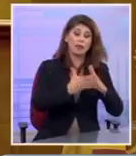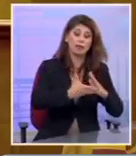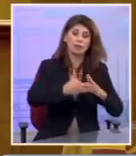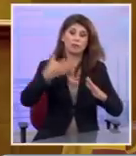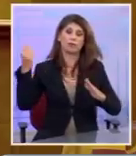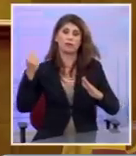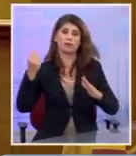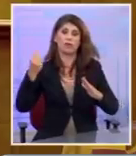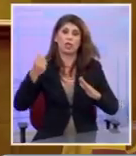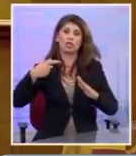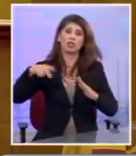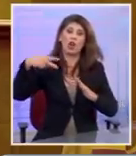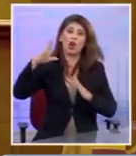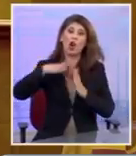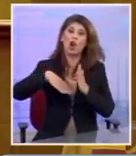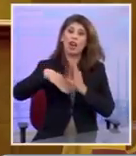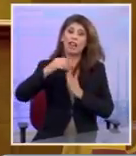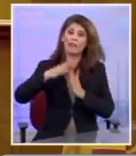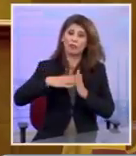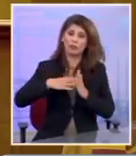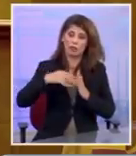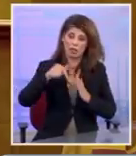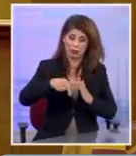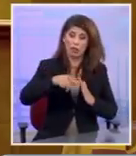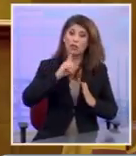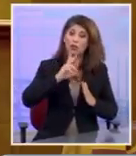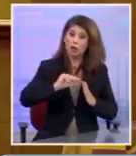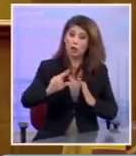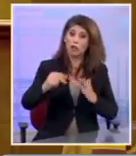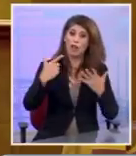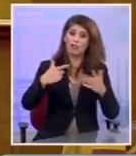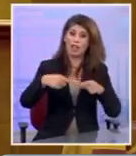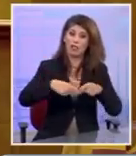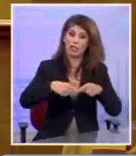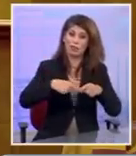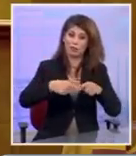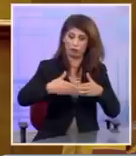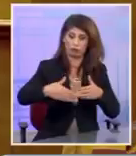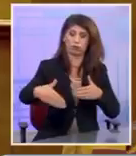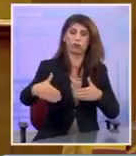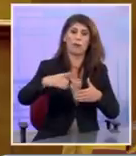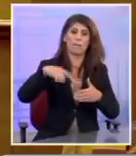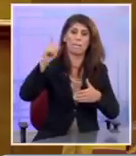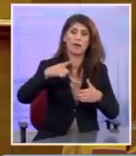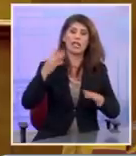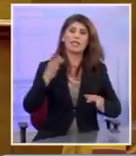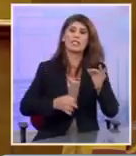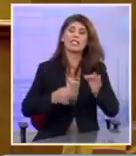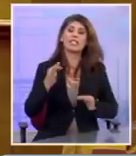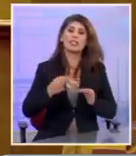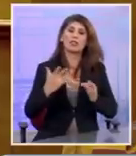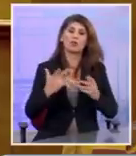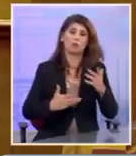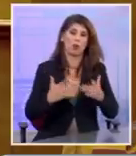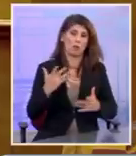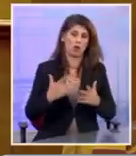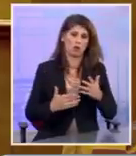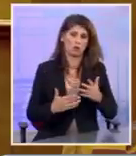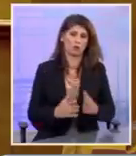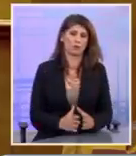των κογλήφων. Τέτοιες μέρες, στις 7 Δεκεμβρίου, στη συζήτηση του